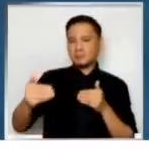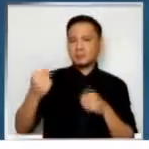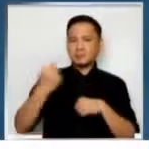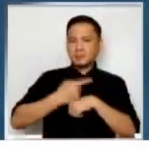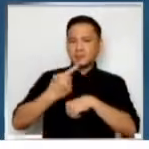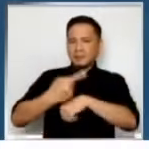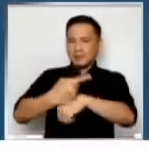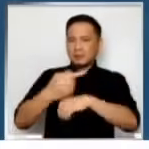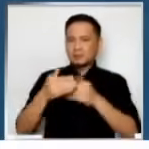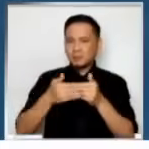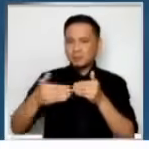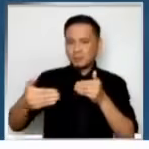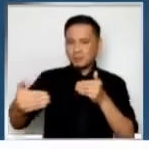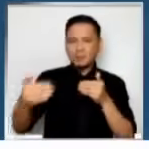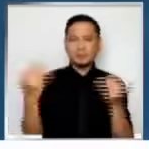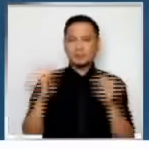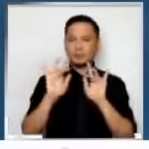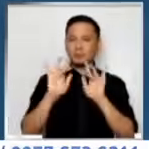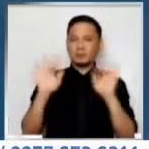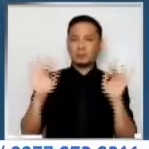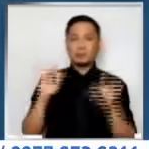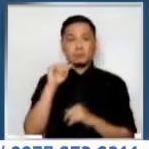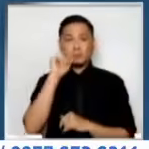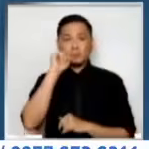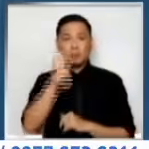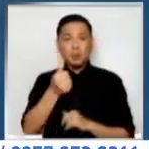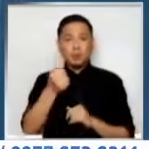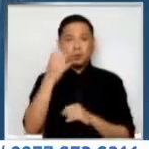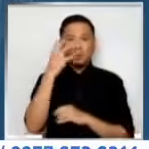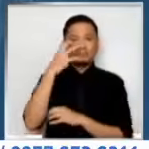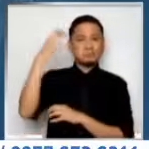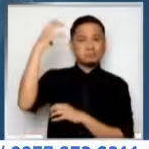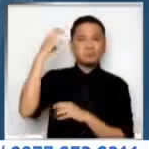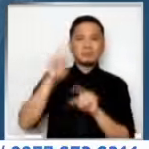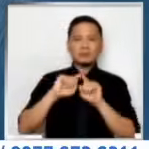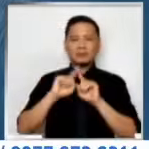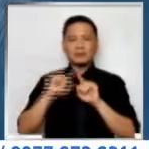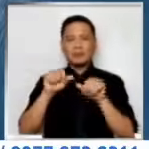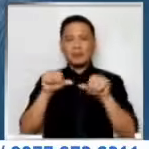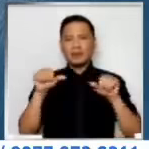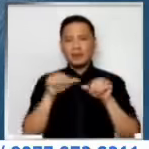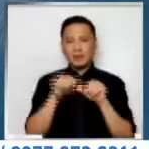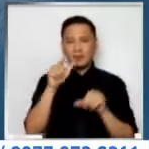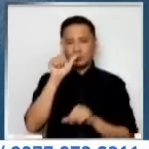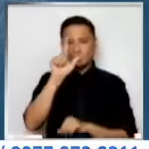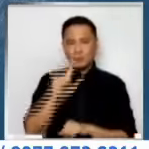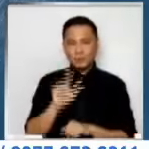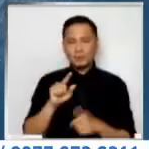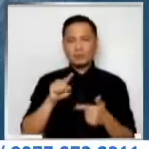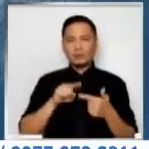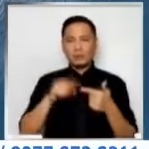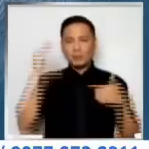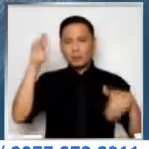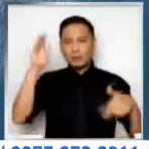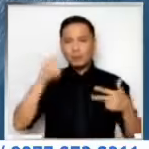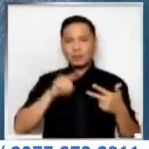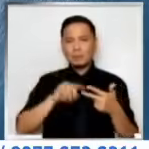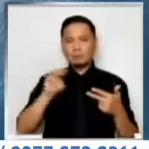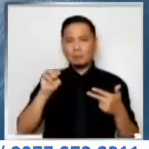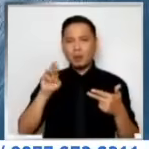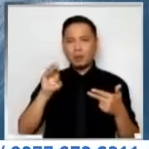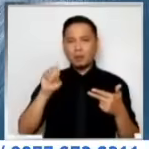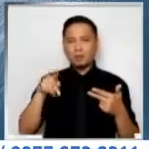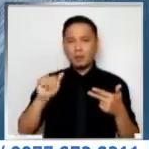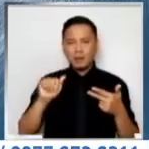ha, halos walang ulan po nga saan sa malaking bahagi ng Luzon, maliban dyan sa mga riyon ng Cordillera, Mimaropa at ilang bahagi ng